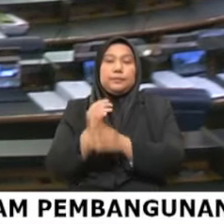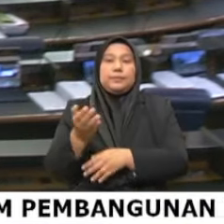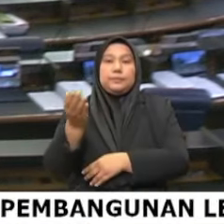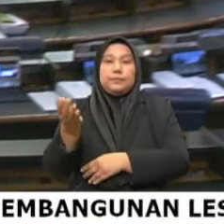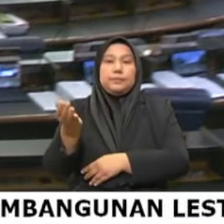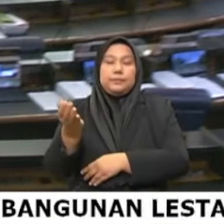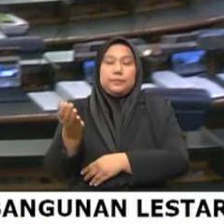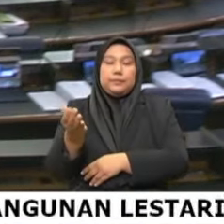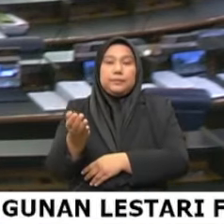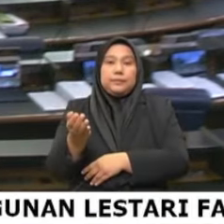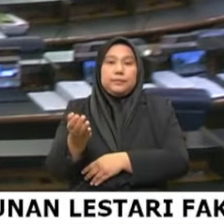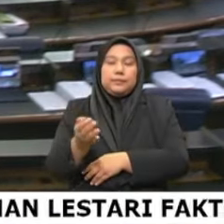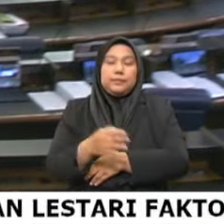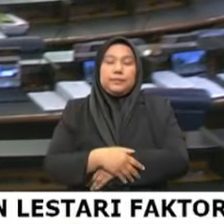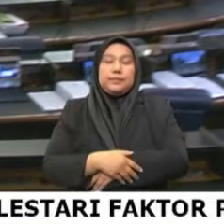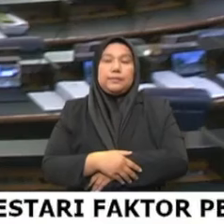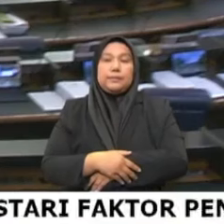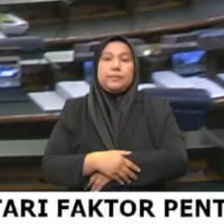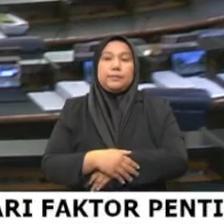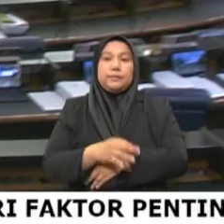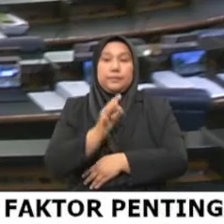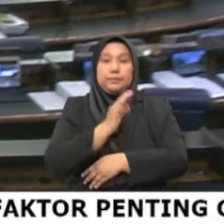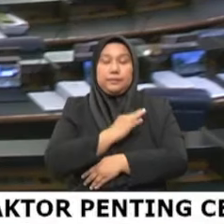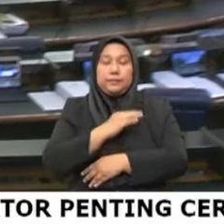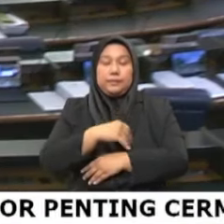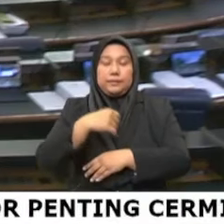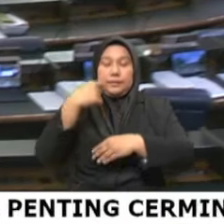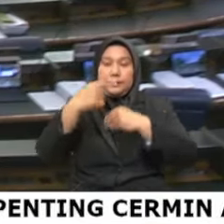inisiatif tentang kesedaran kesihatan.